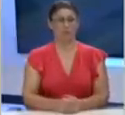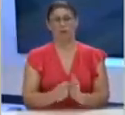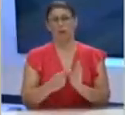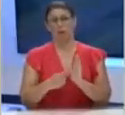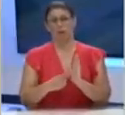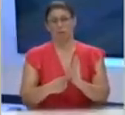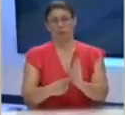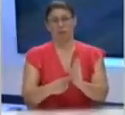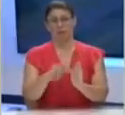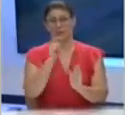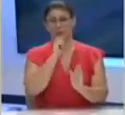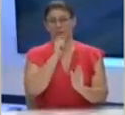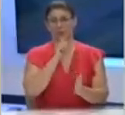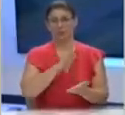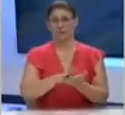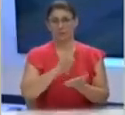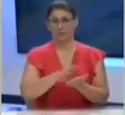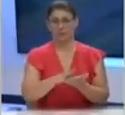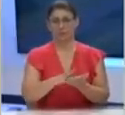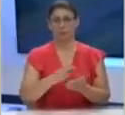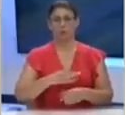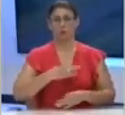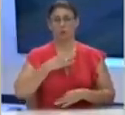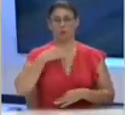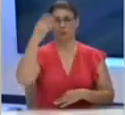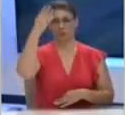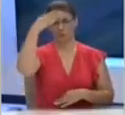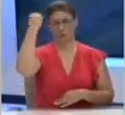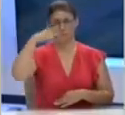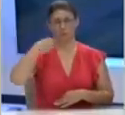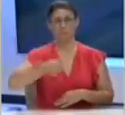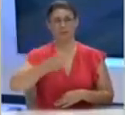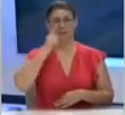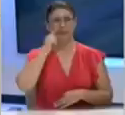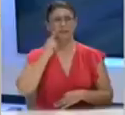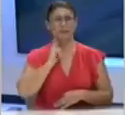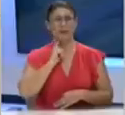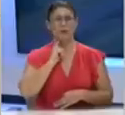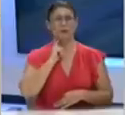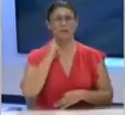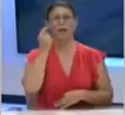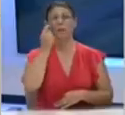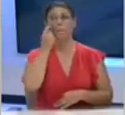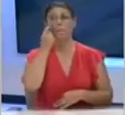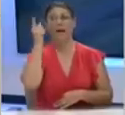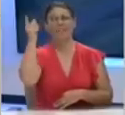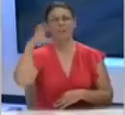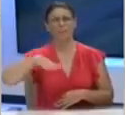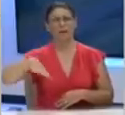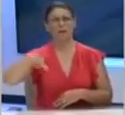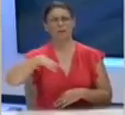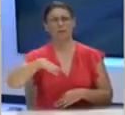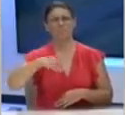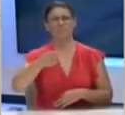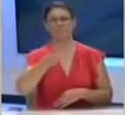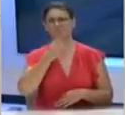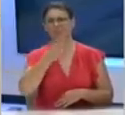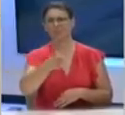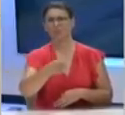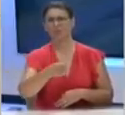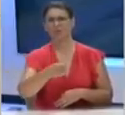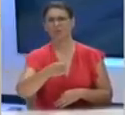παρουσίασε σε συνέντευξη τύπου ο κύριος Τσίπρας μετά την τραγωδία στο Μάτι και δίνοντας στροφή στη μυσαλλοδοξία